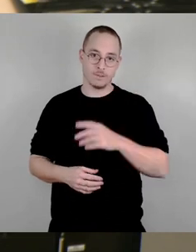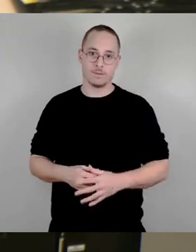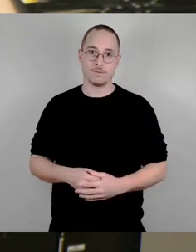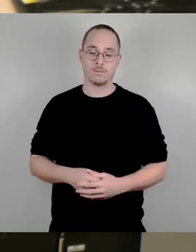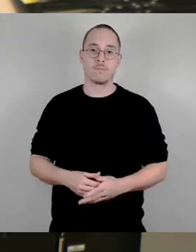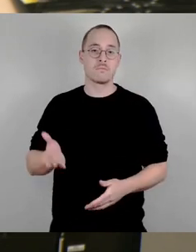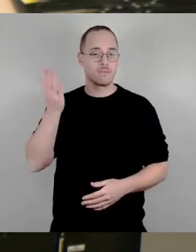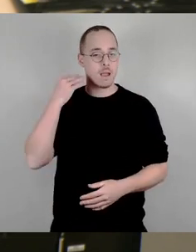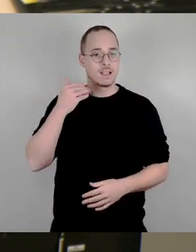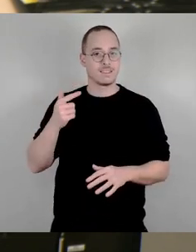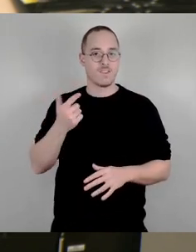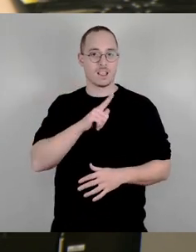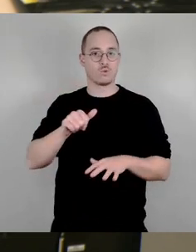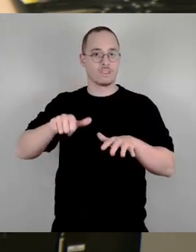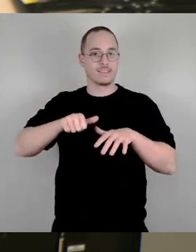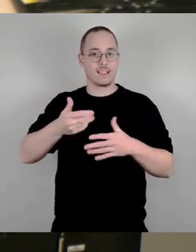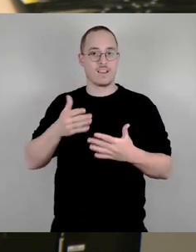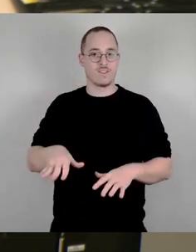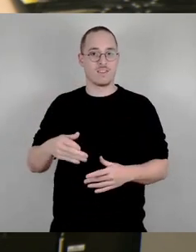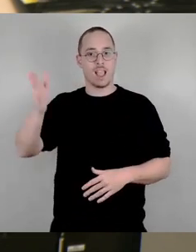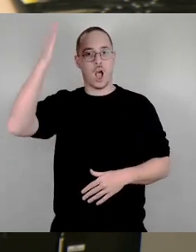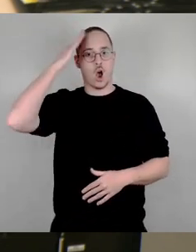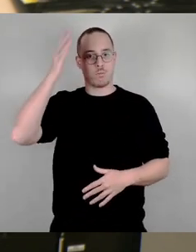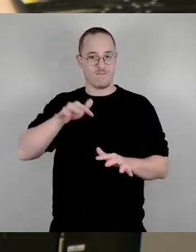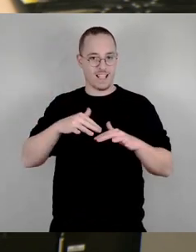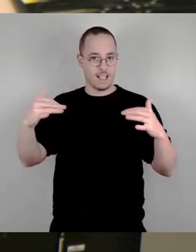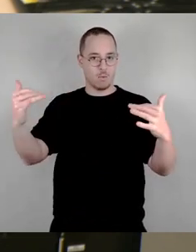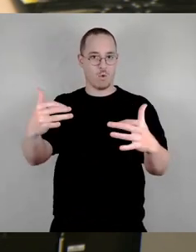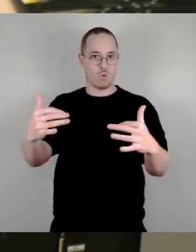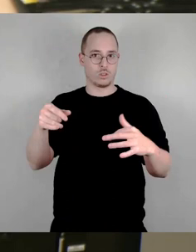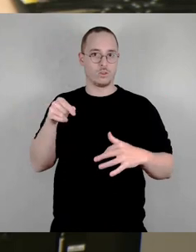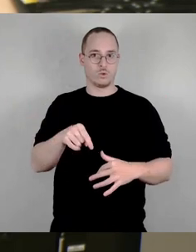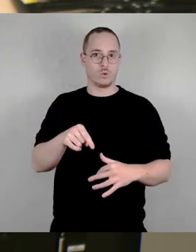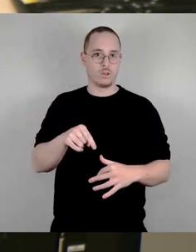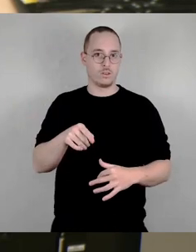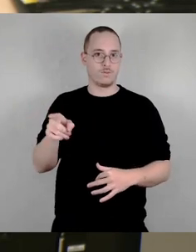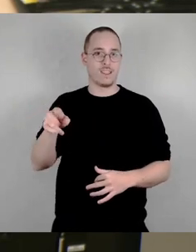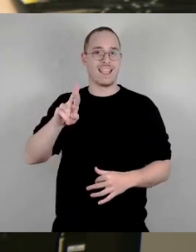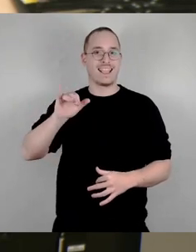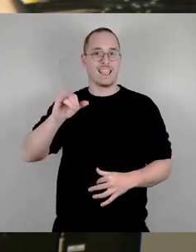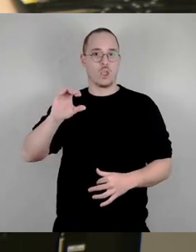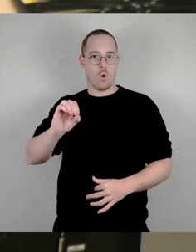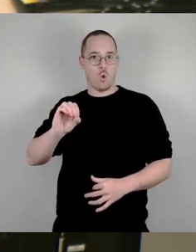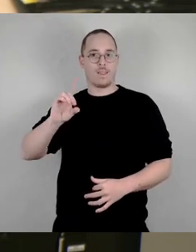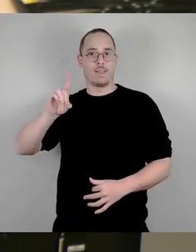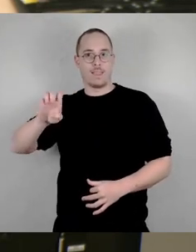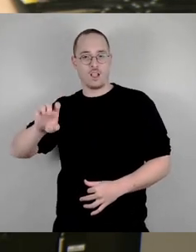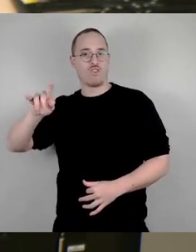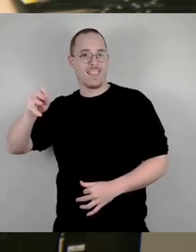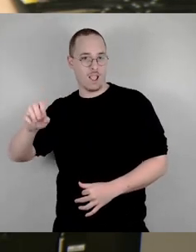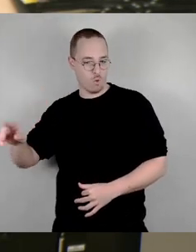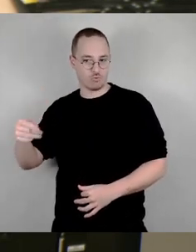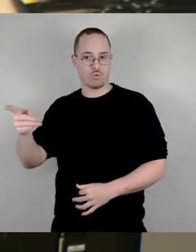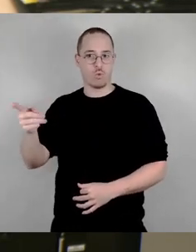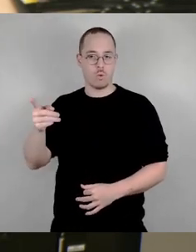2016 am Rande der Olympischen Spiele in Rio de Janeiro Skaten und Rollsport ins olympische Programm aufgenommen hat. Die